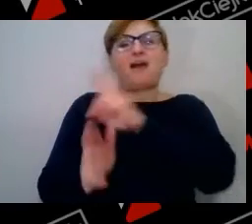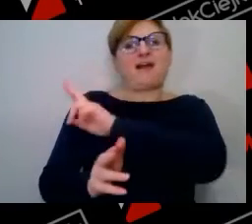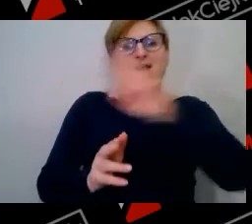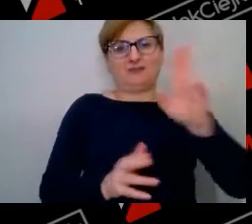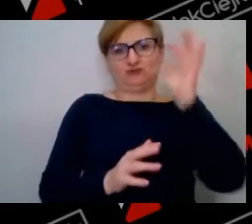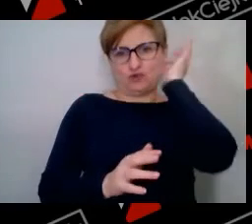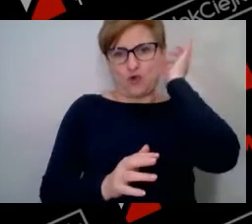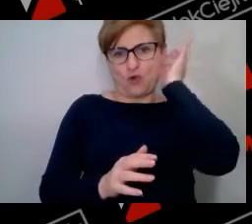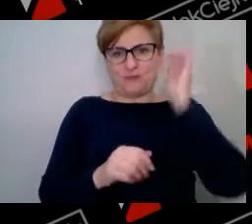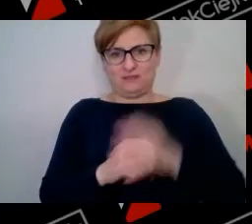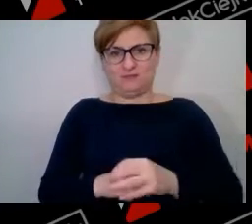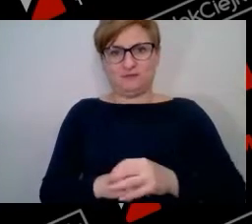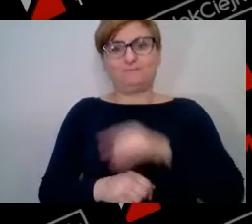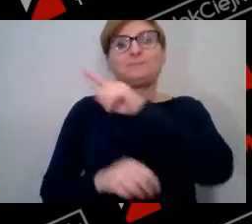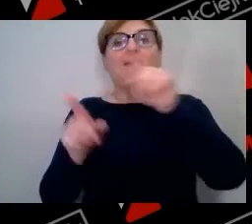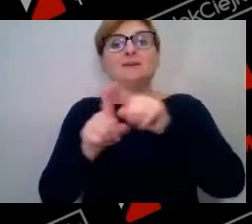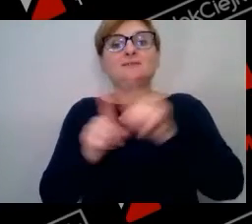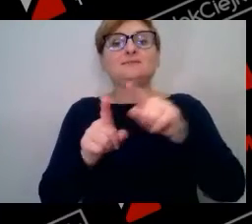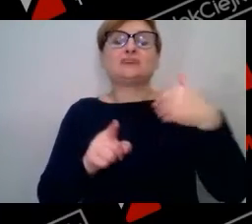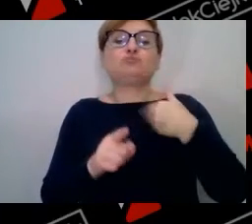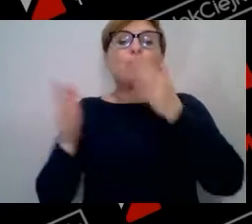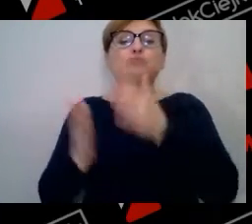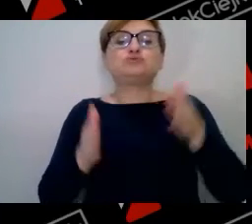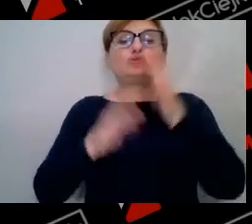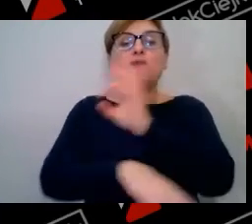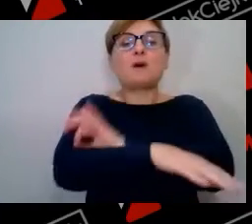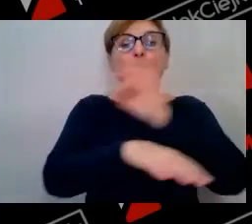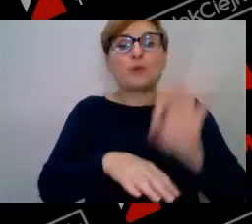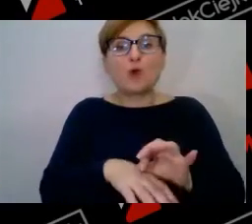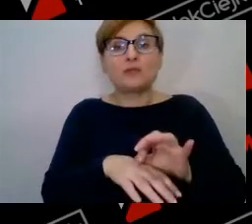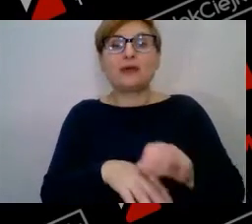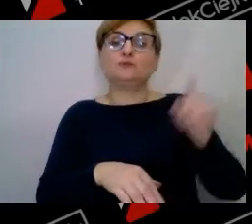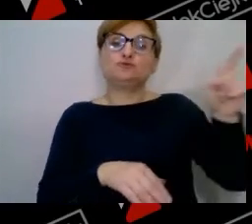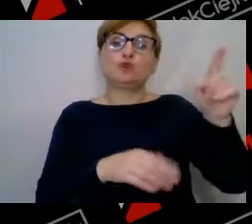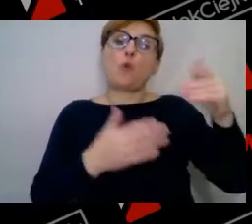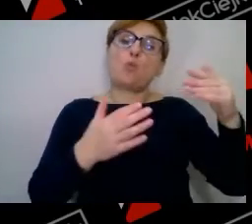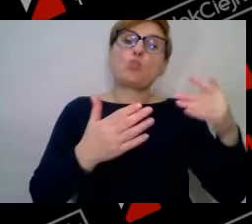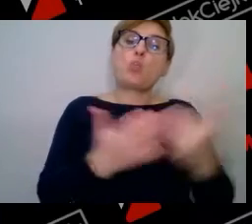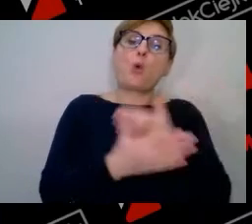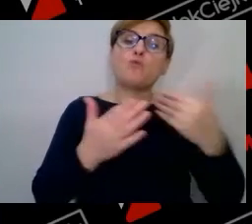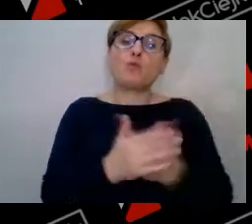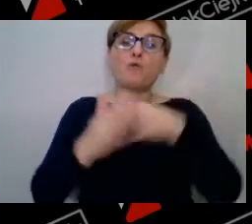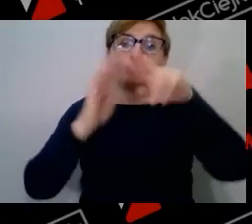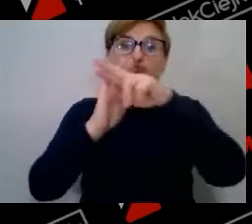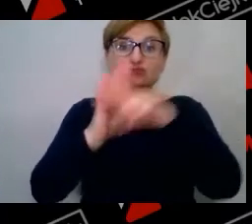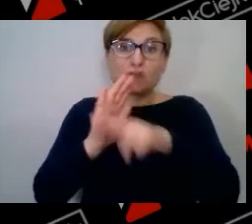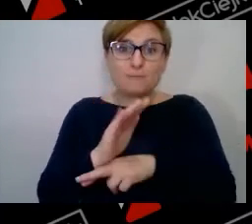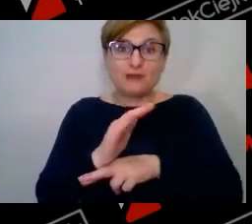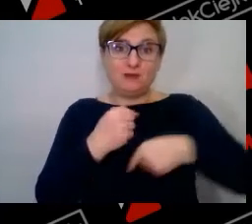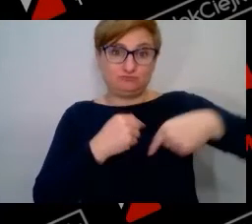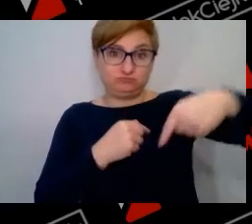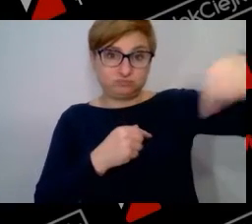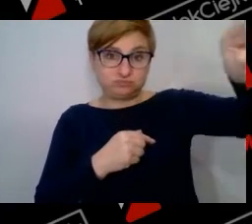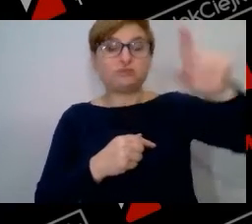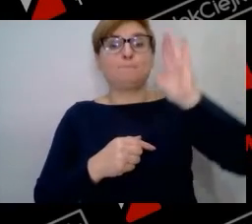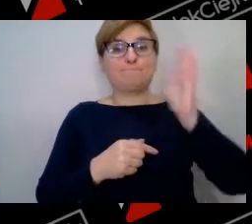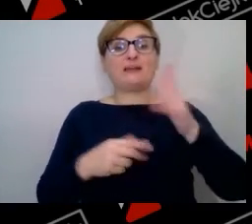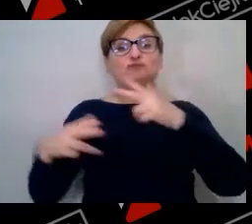Przygotowany został projekt zmian w ustawie antykryzysowej, który zakłada nowelizację przepisów. Na najbliższym posiedzeniu Komisji Finansów